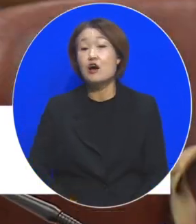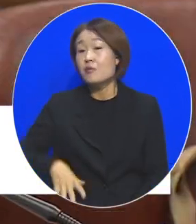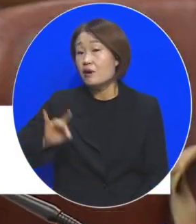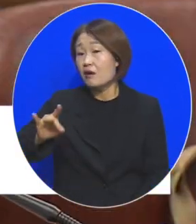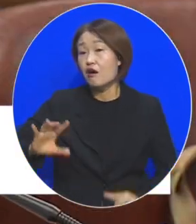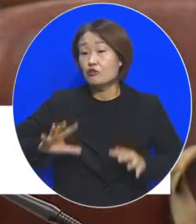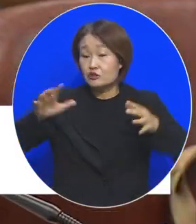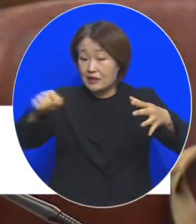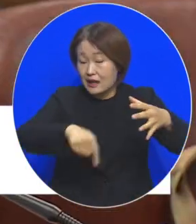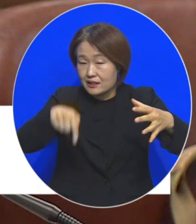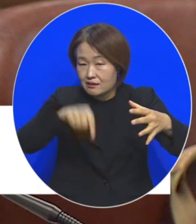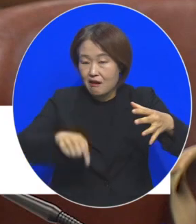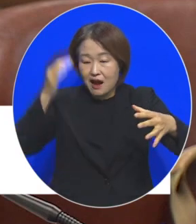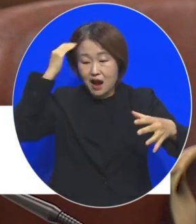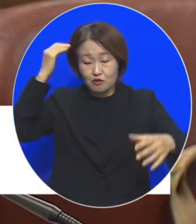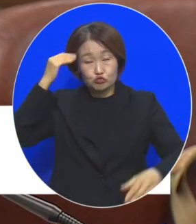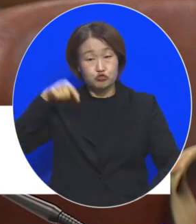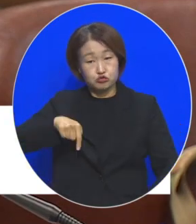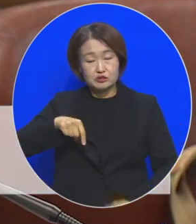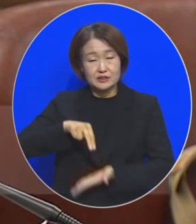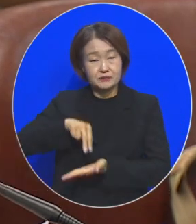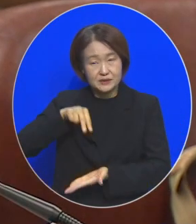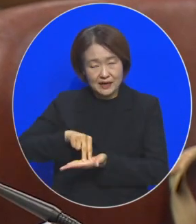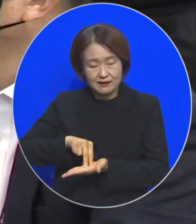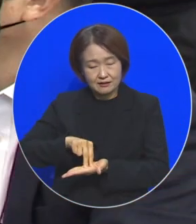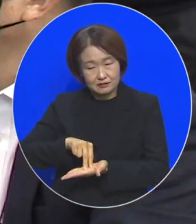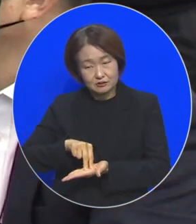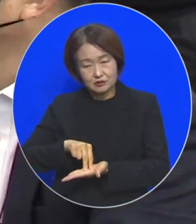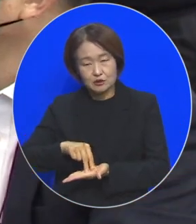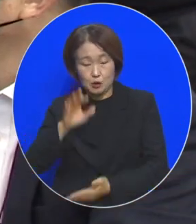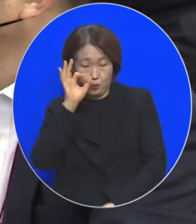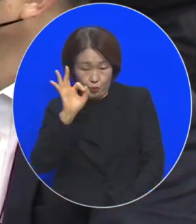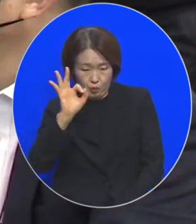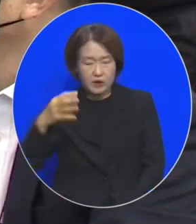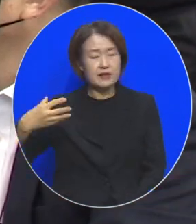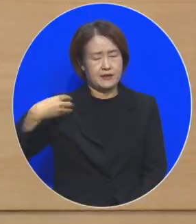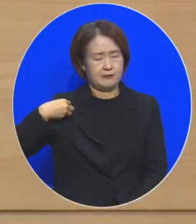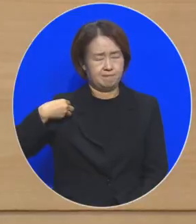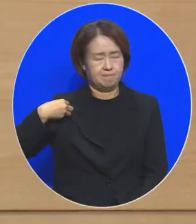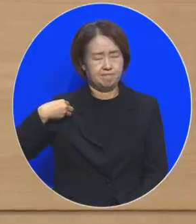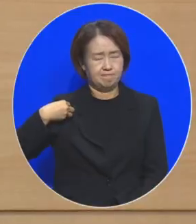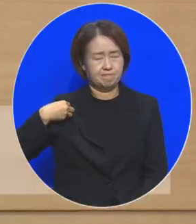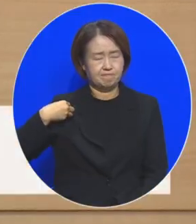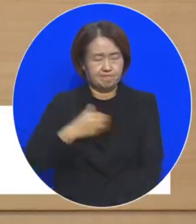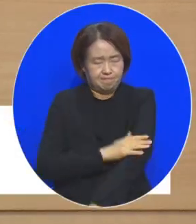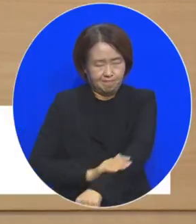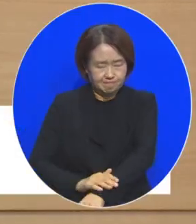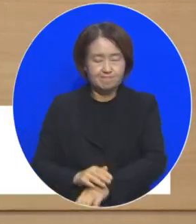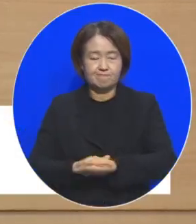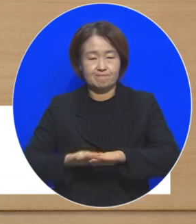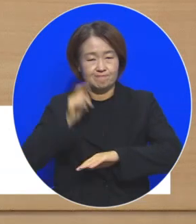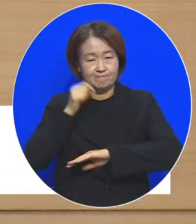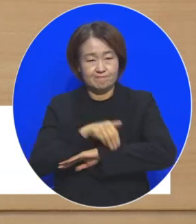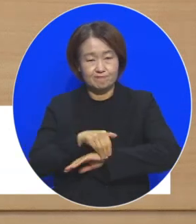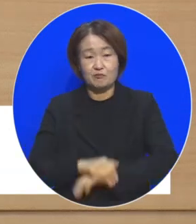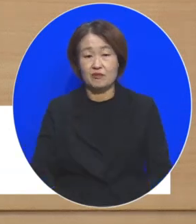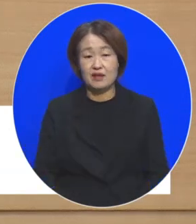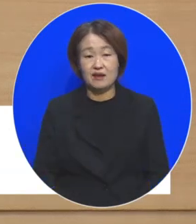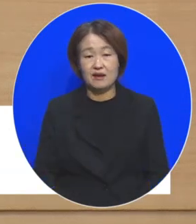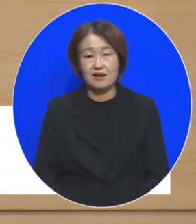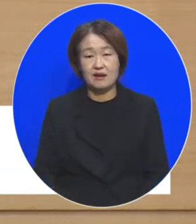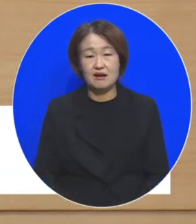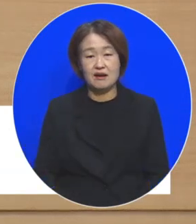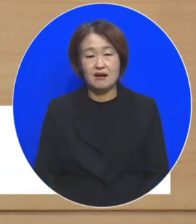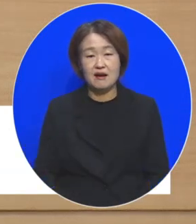국제사회에서 국력에 걸맞은 책임있는 역할을 수행할 계획입니다 올해는 우리 외교